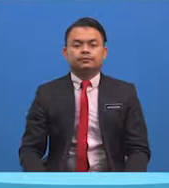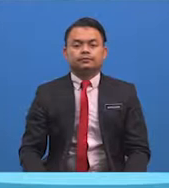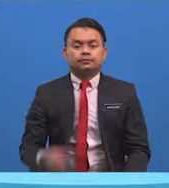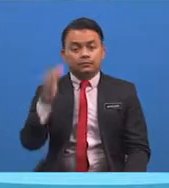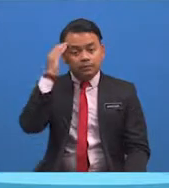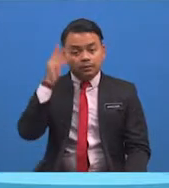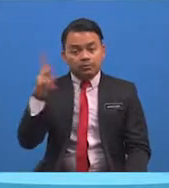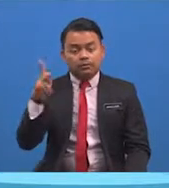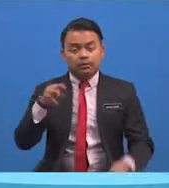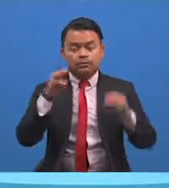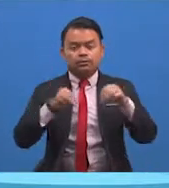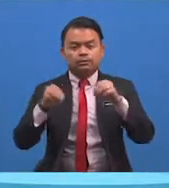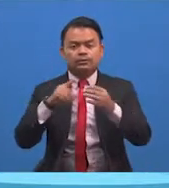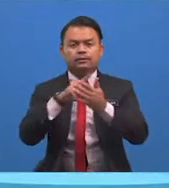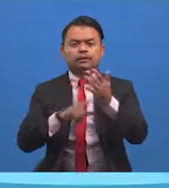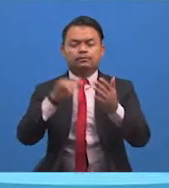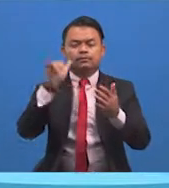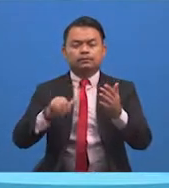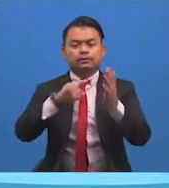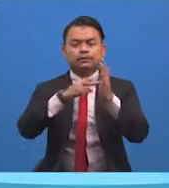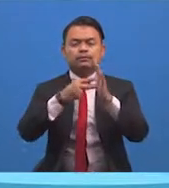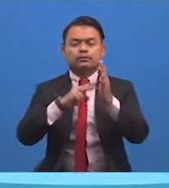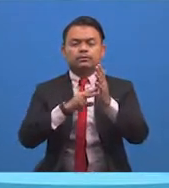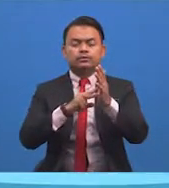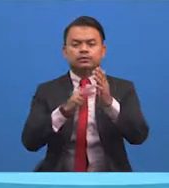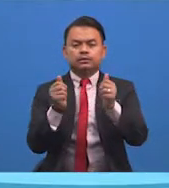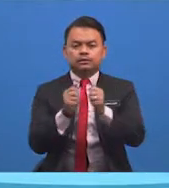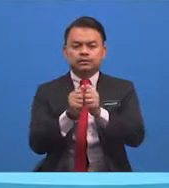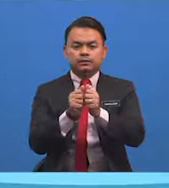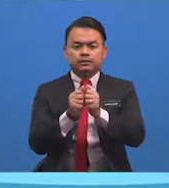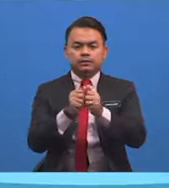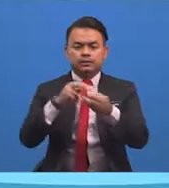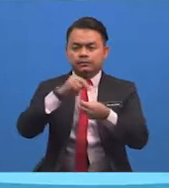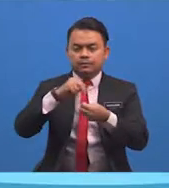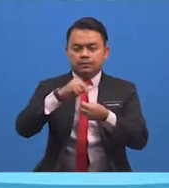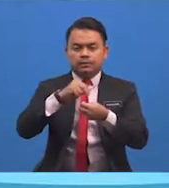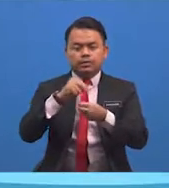Tahukah murid-murid apa yang dimaksudkan dengan penyahutanan?